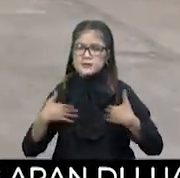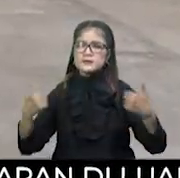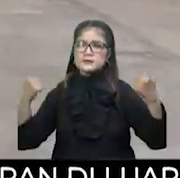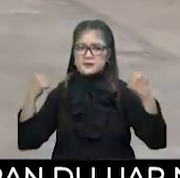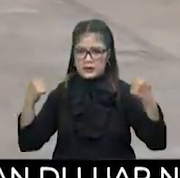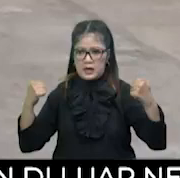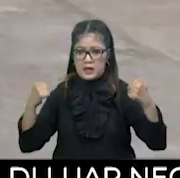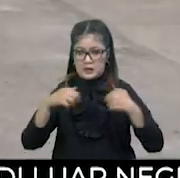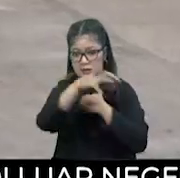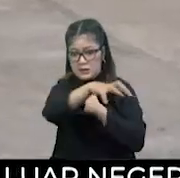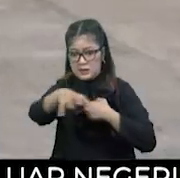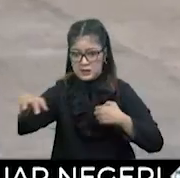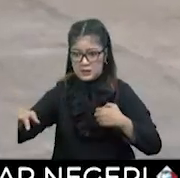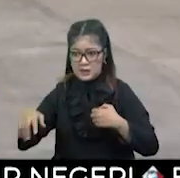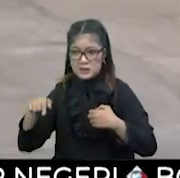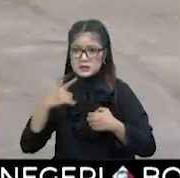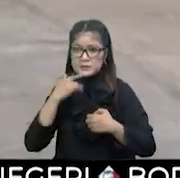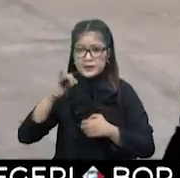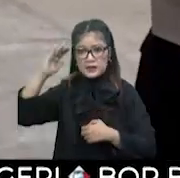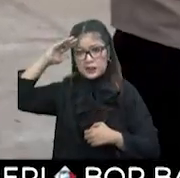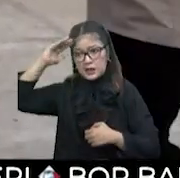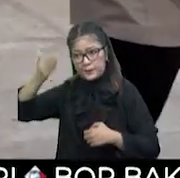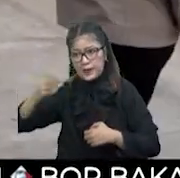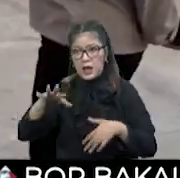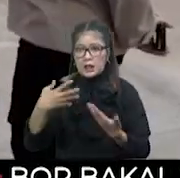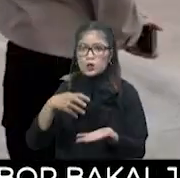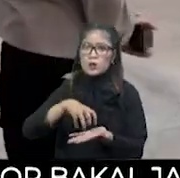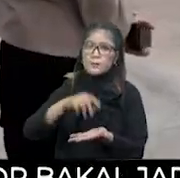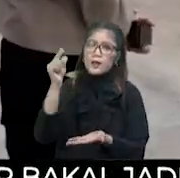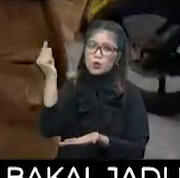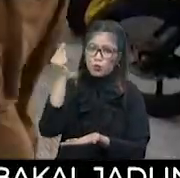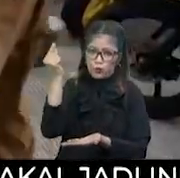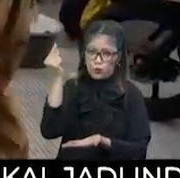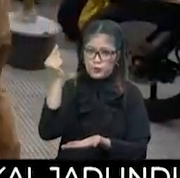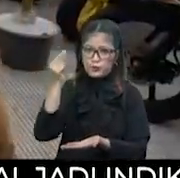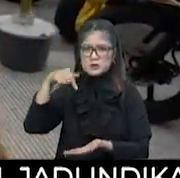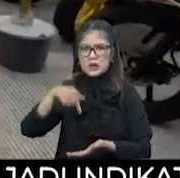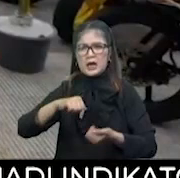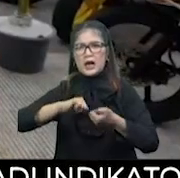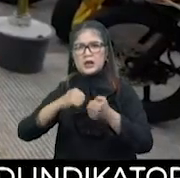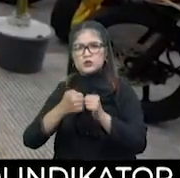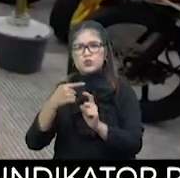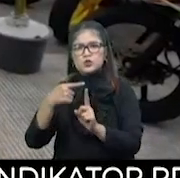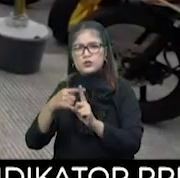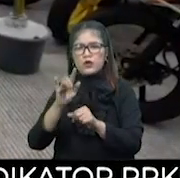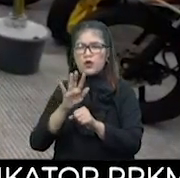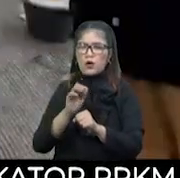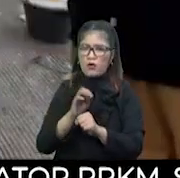sejumlah tempat keramaian, seperti terminal dan tempat umum lainnya. Saat ini kasus COVID-19 di Kota Bekasi sudah